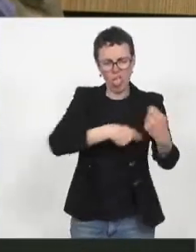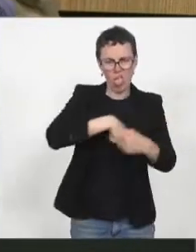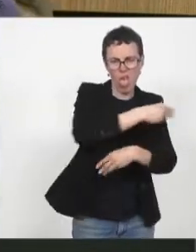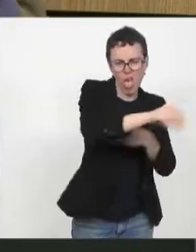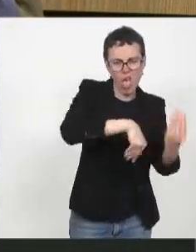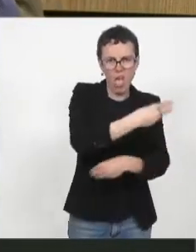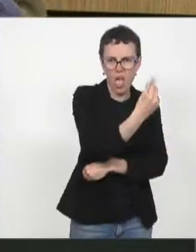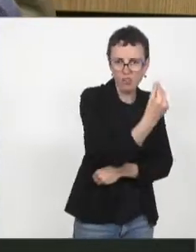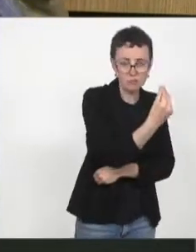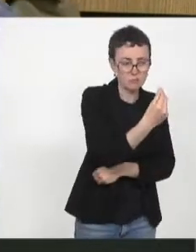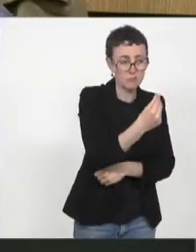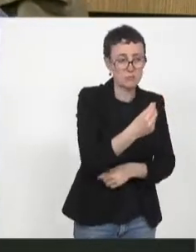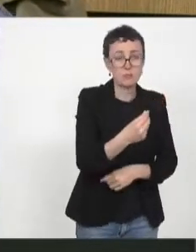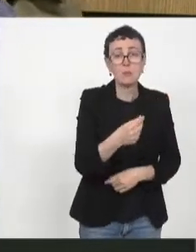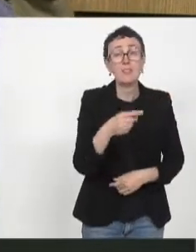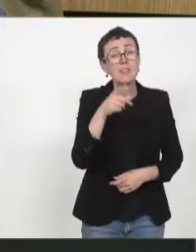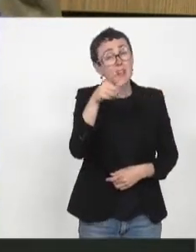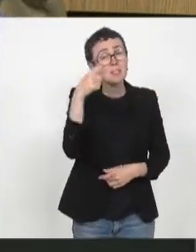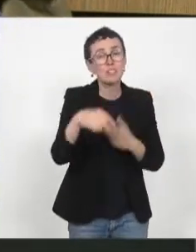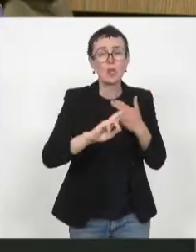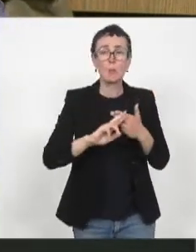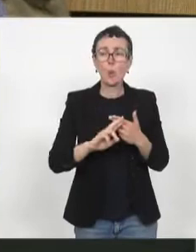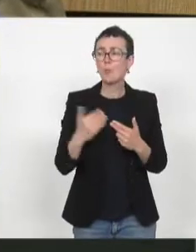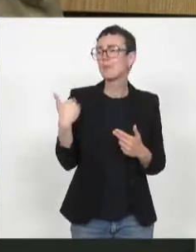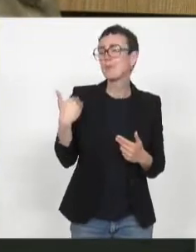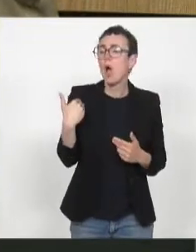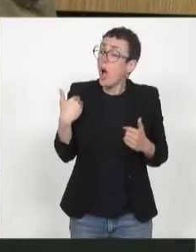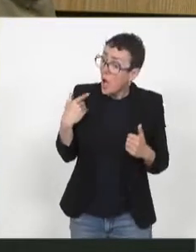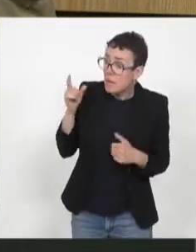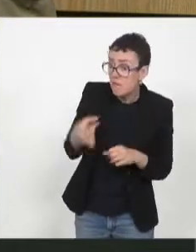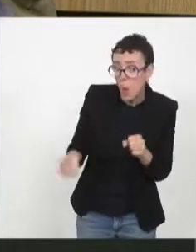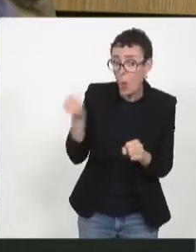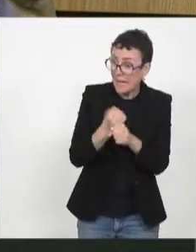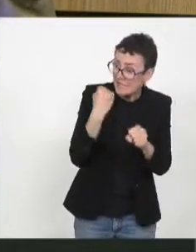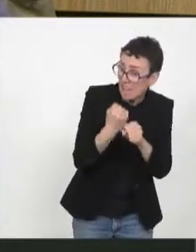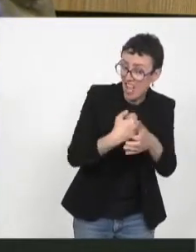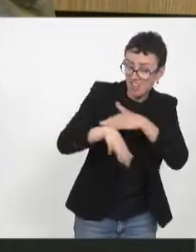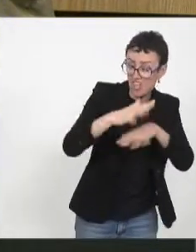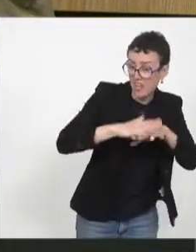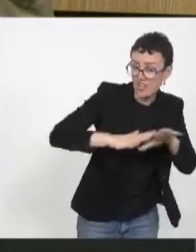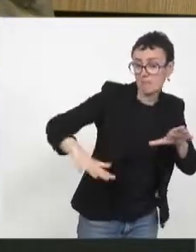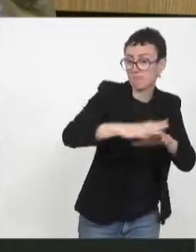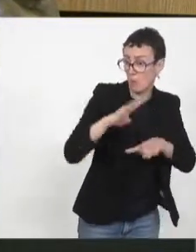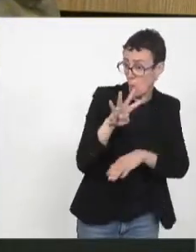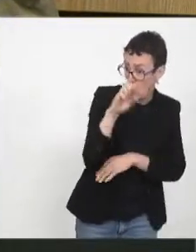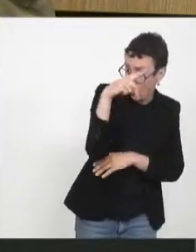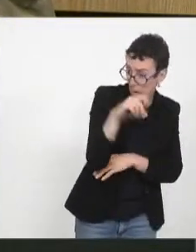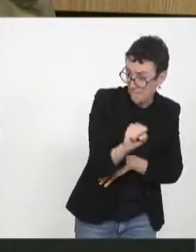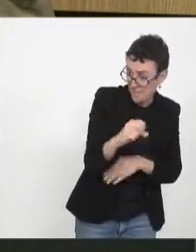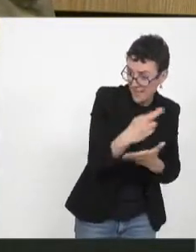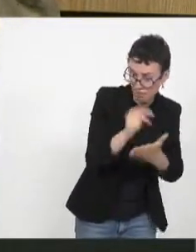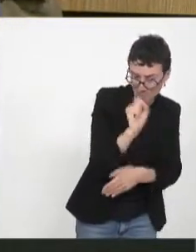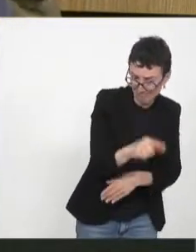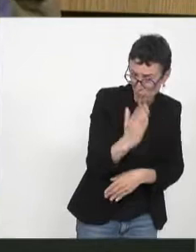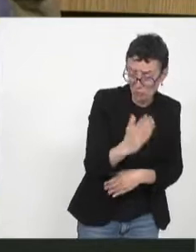dans les web. Nous sommes d'accord là-dessus. Dans la première concertation, le maître d'ouvrage faisait l'hypothèse de 300 à 700 emplois. Au moment de